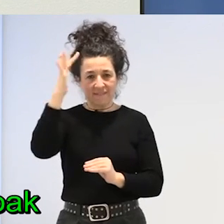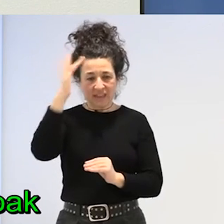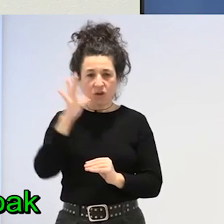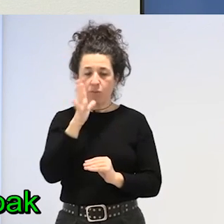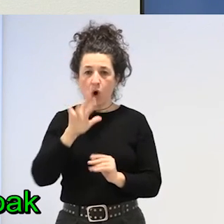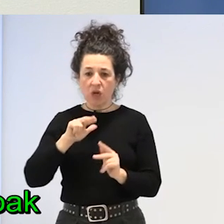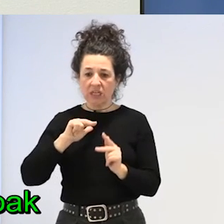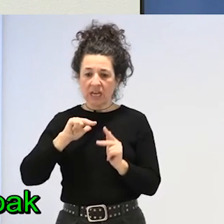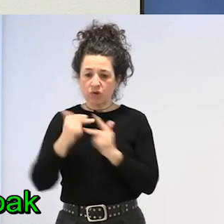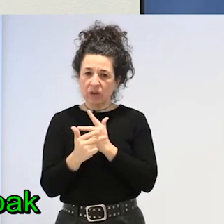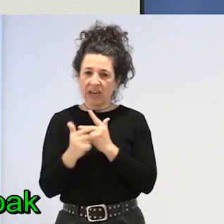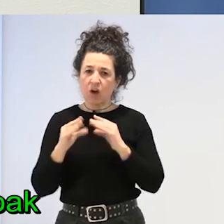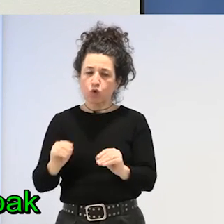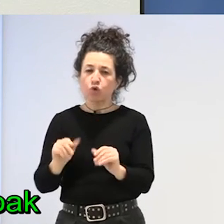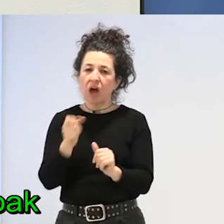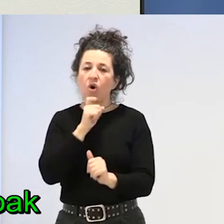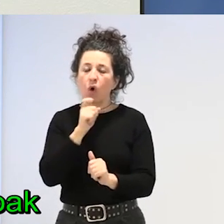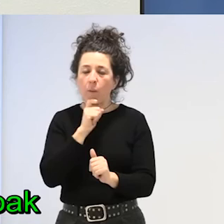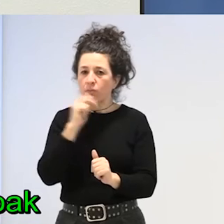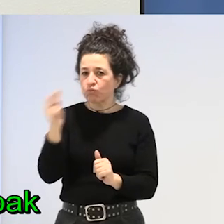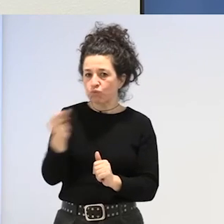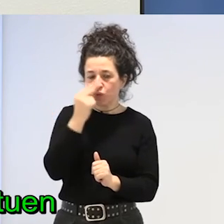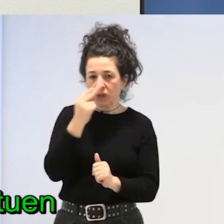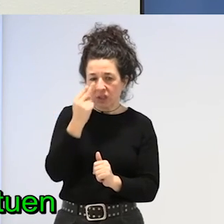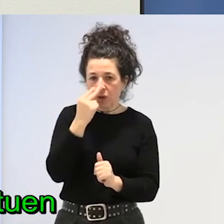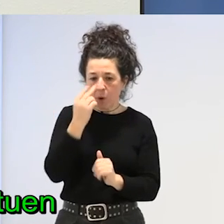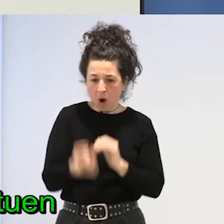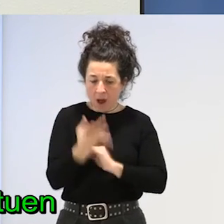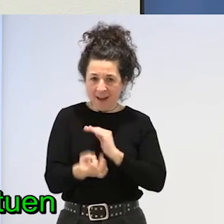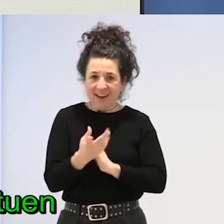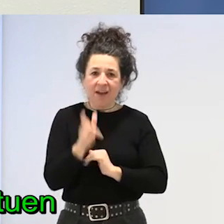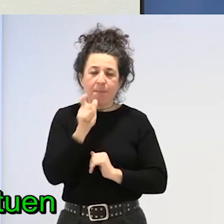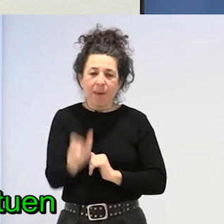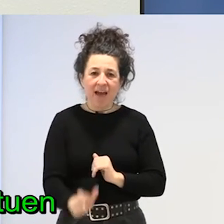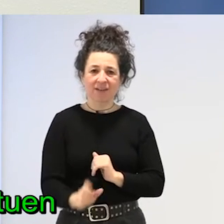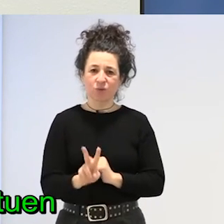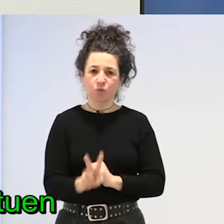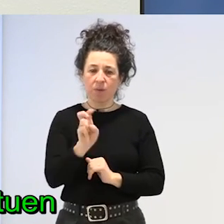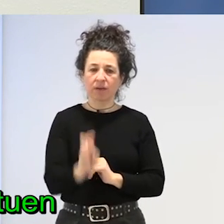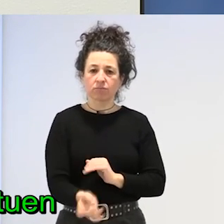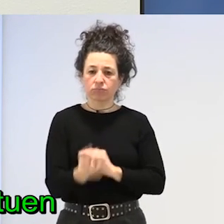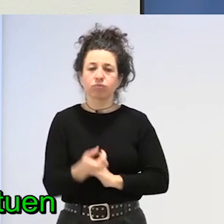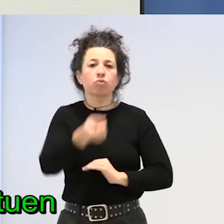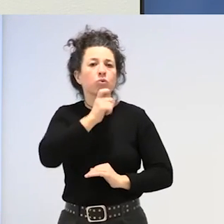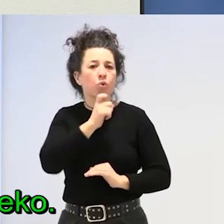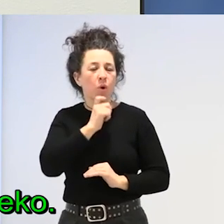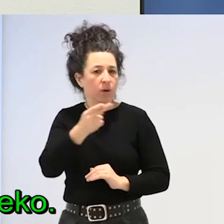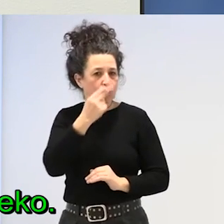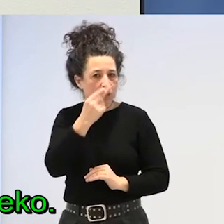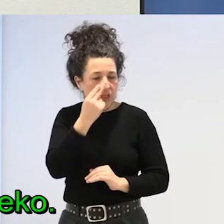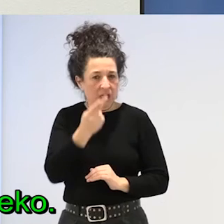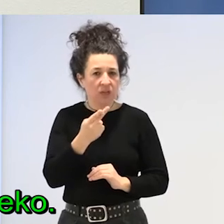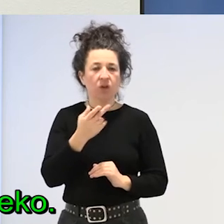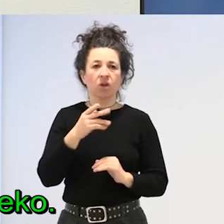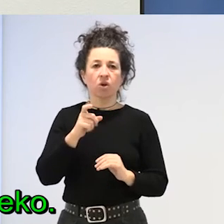oso interesgarria da. Nola sortzen dituen neologismoak eta nola hitz horiek erabiltzen ditu